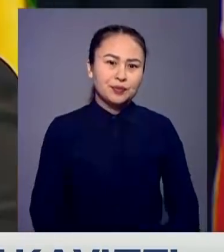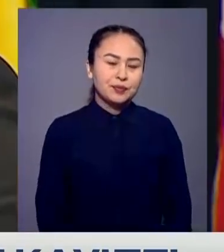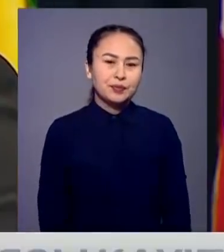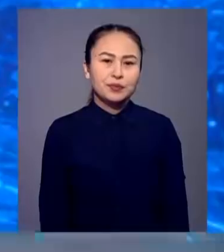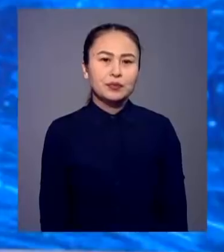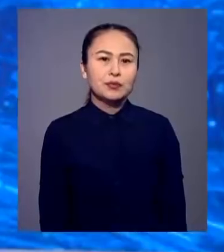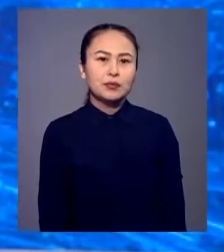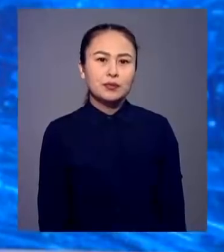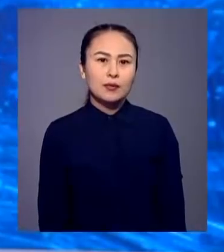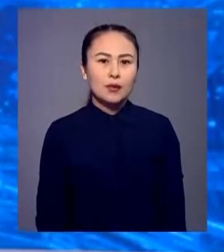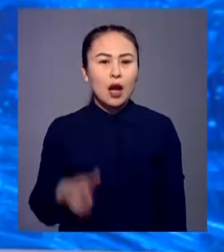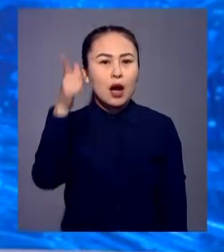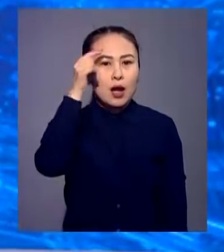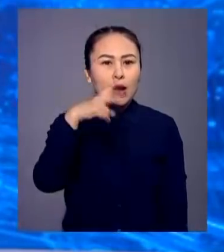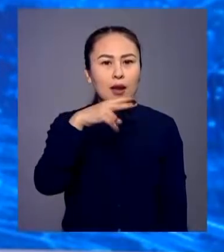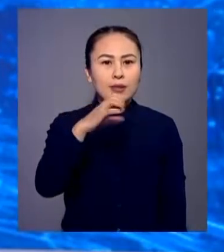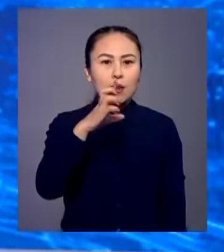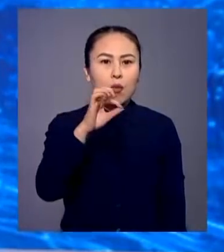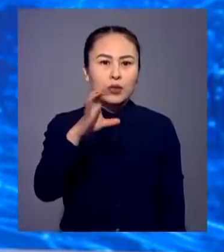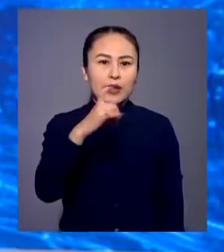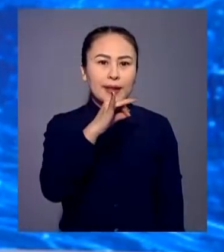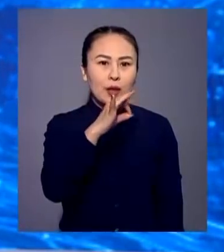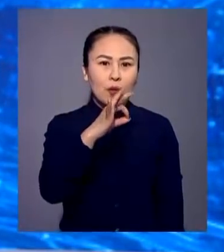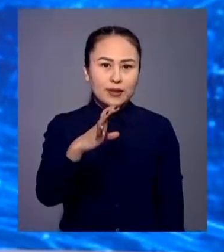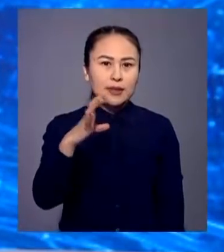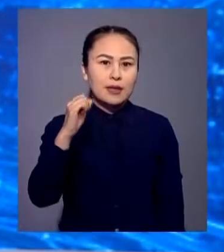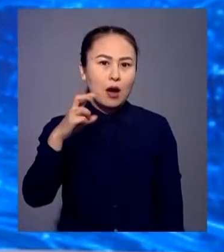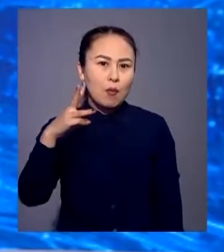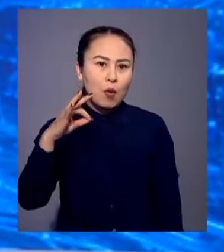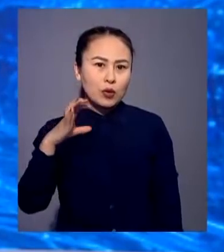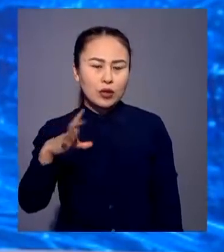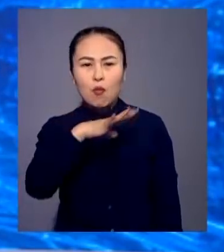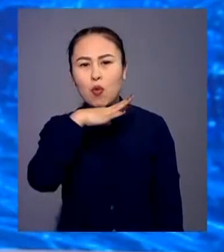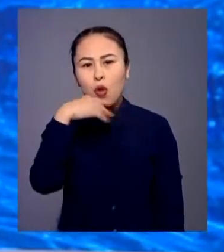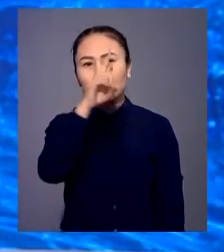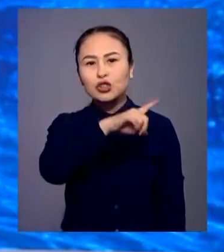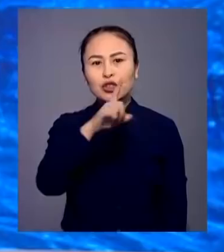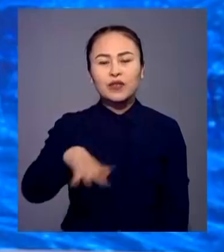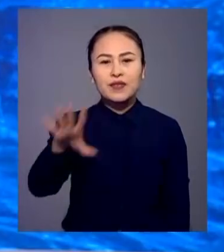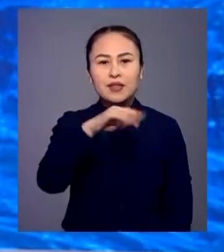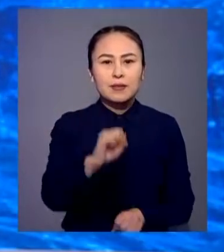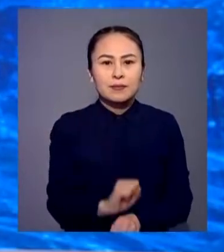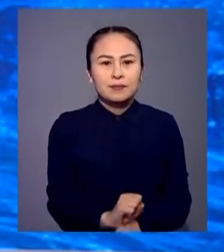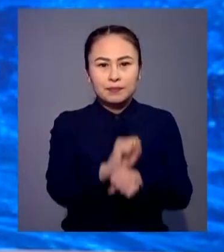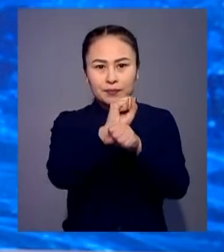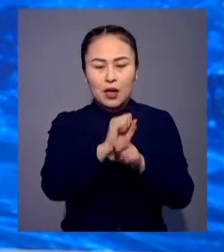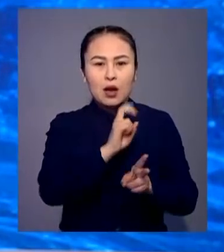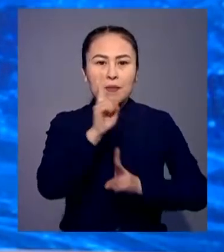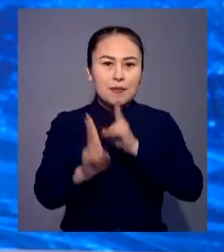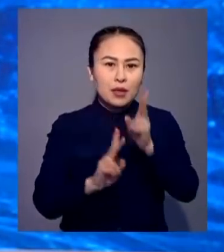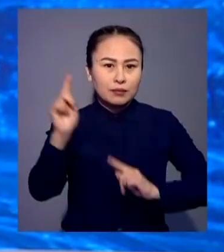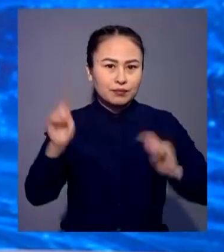Грекиядағы Лесбос, Хиос, Самос аралдарының мыңнан астам тұрғыны жаппай ереуілге шықты. Наразы жұрт мигранттар дағдарысынан шаршағанын, ел